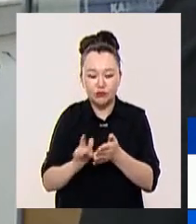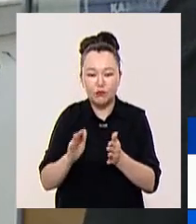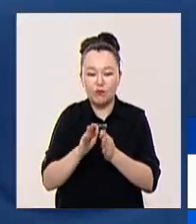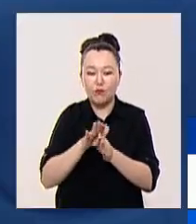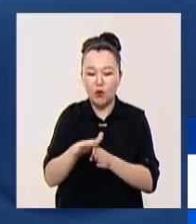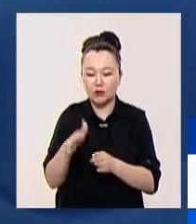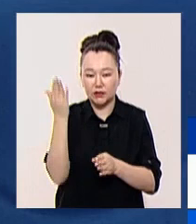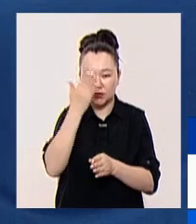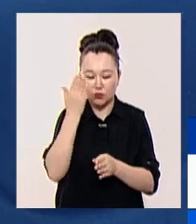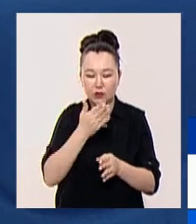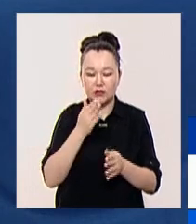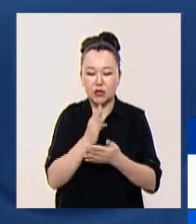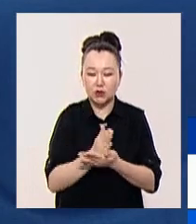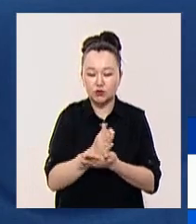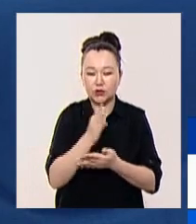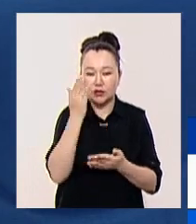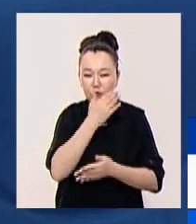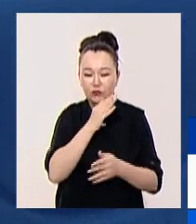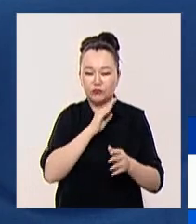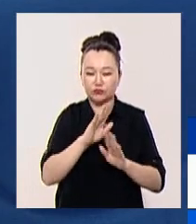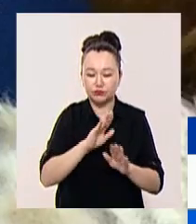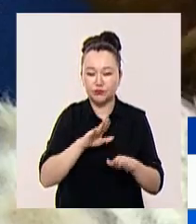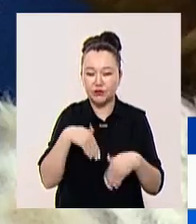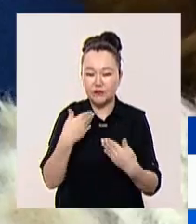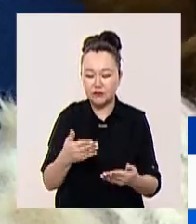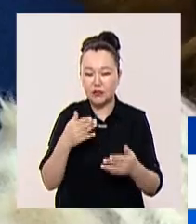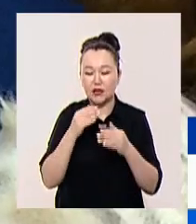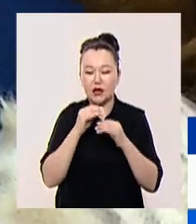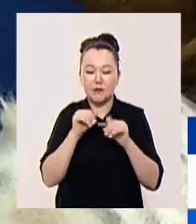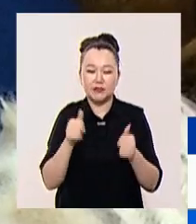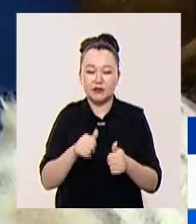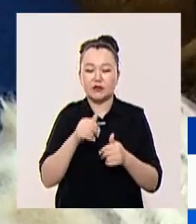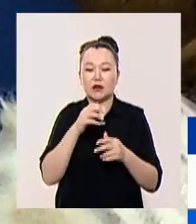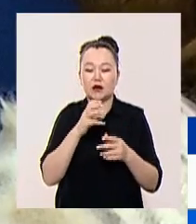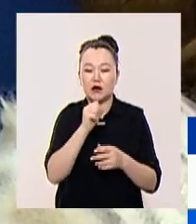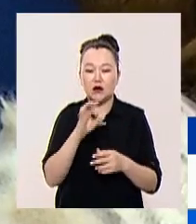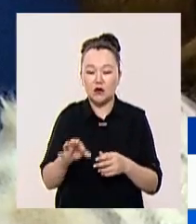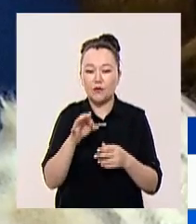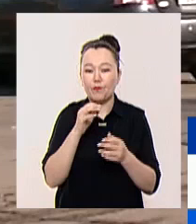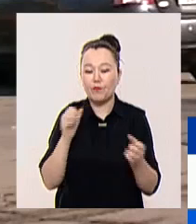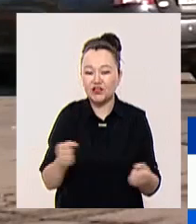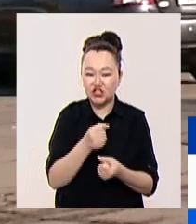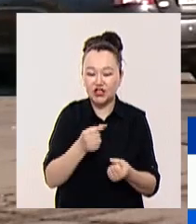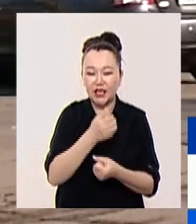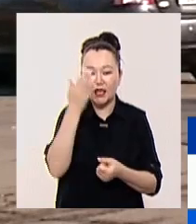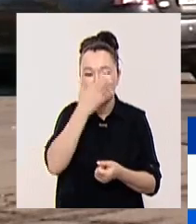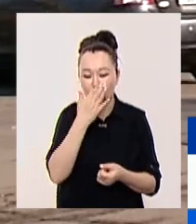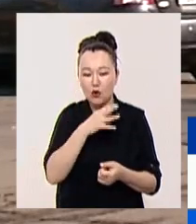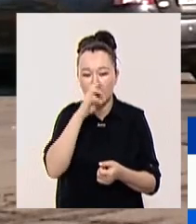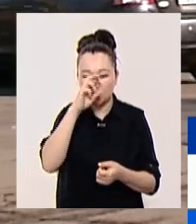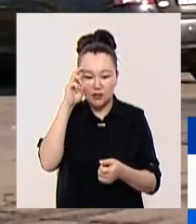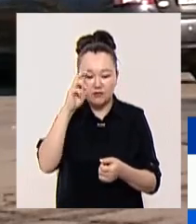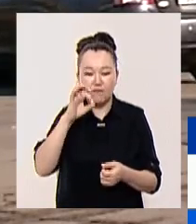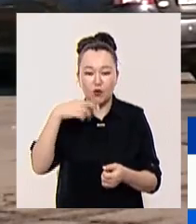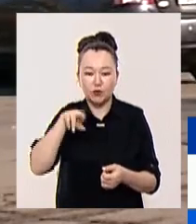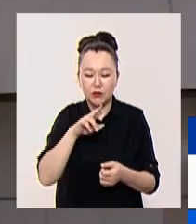кино. Заслуженные кинематографисты предлагают преобразовать акционерное общество по поддержке национального кино в государственный фонд,